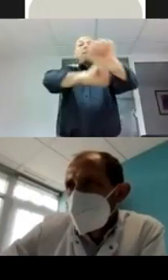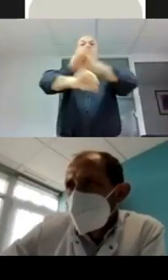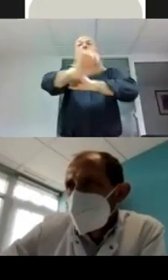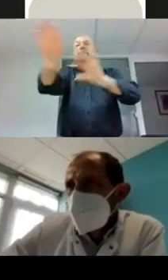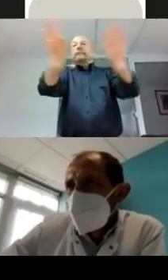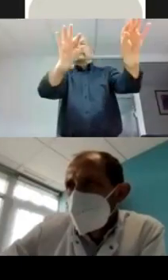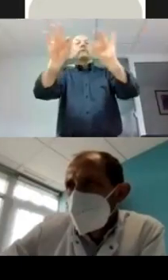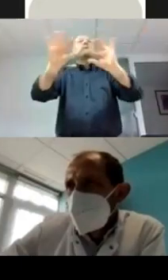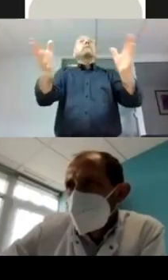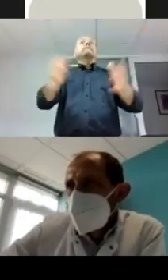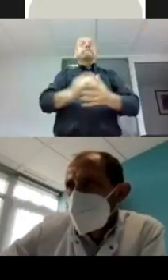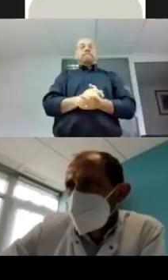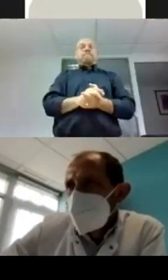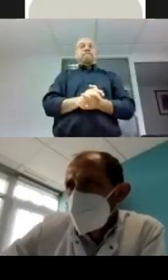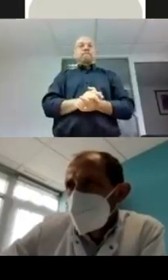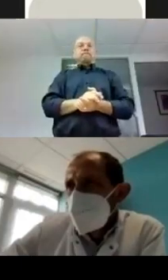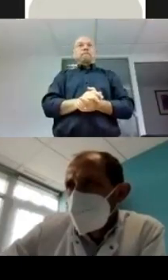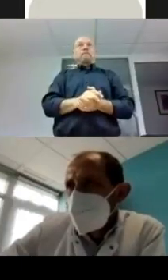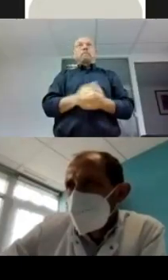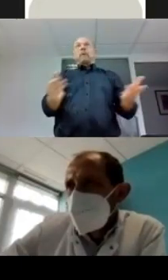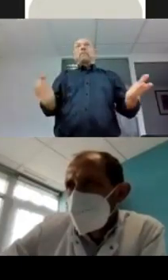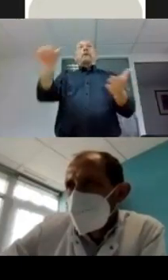dépistage.